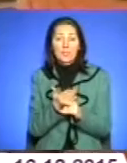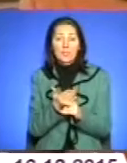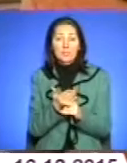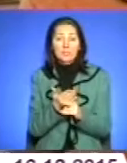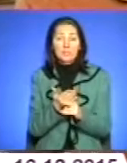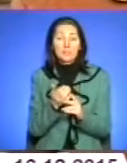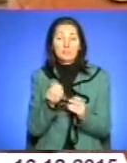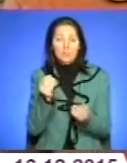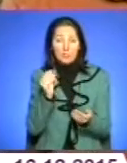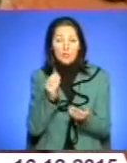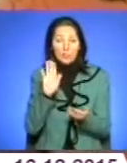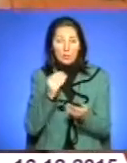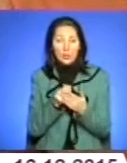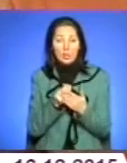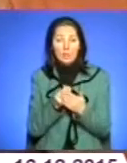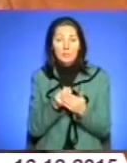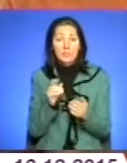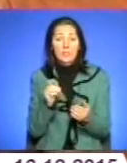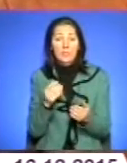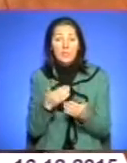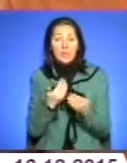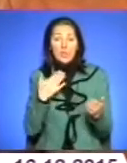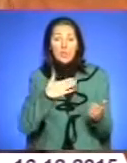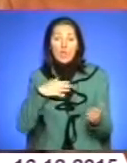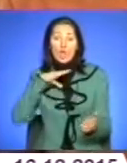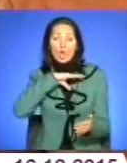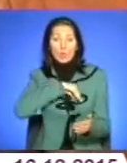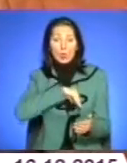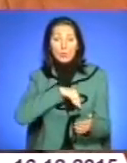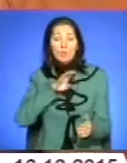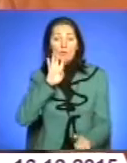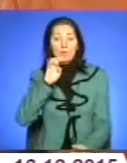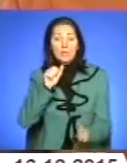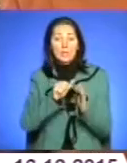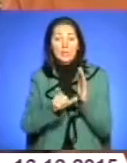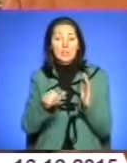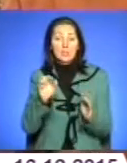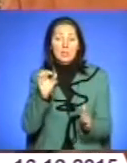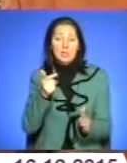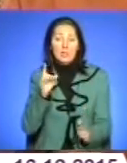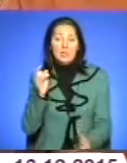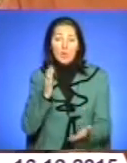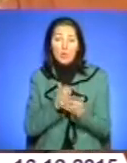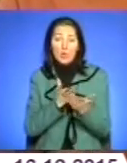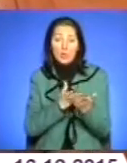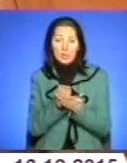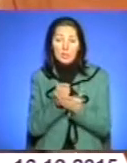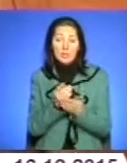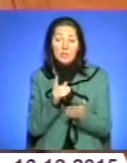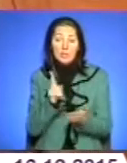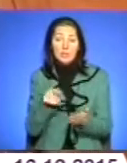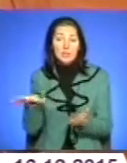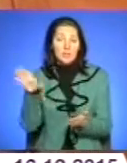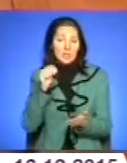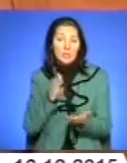В коштах? Ну, від моїх доходів 460 десь гривень я маю платити за всі послуги.